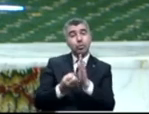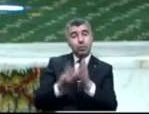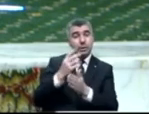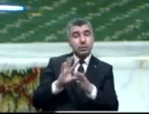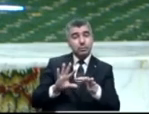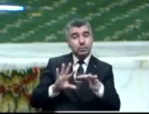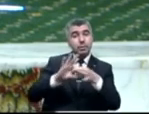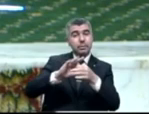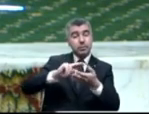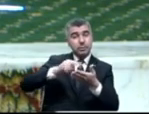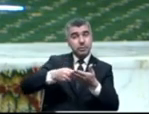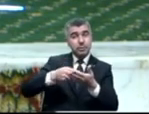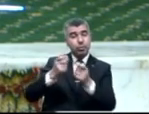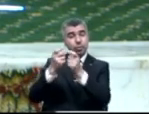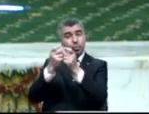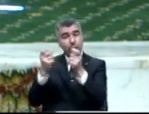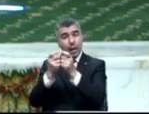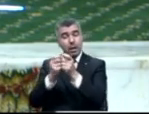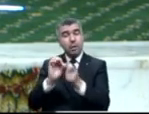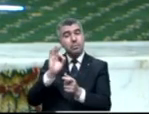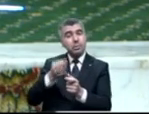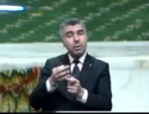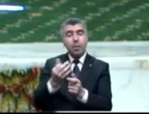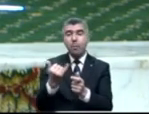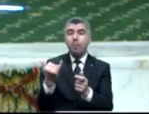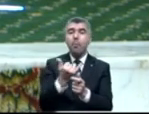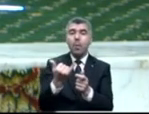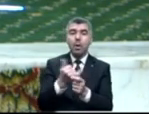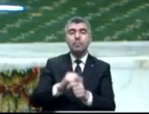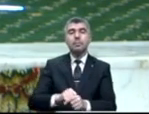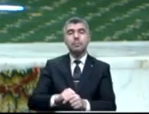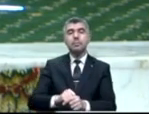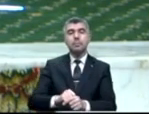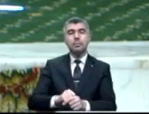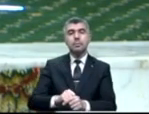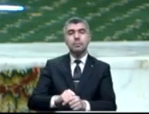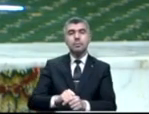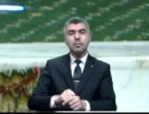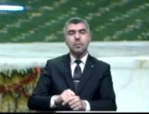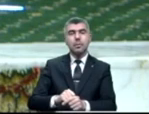وتجويد الشراكة بين القطاعين العام والخاص، نقترح منح فرصة للقاء بين